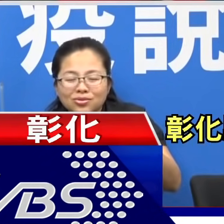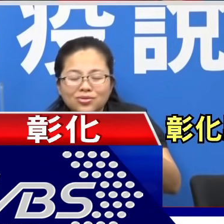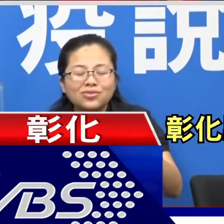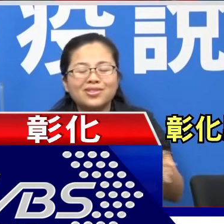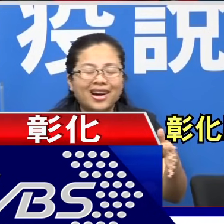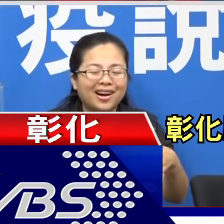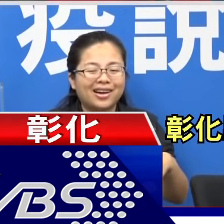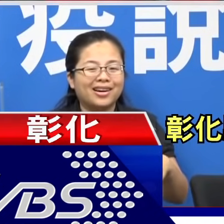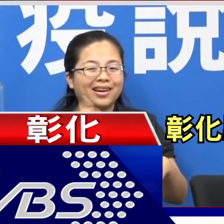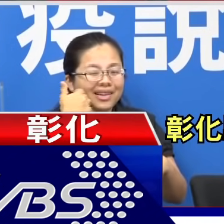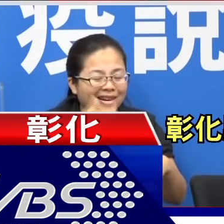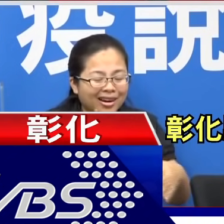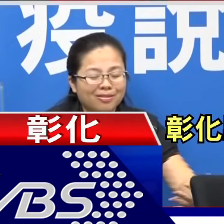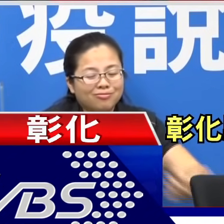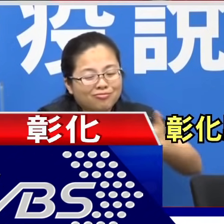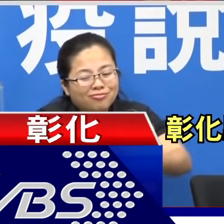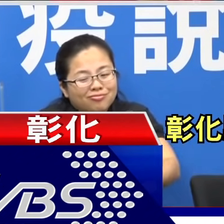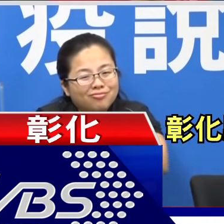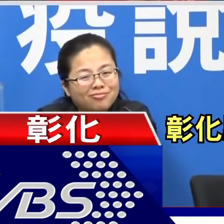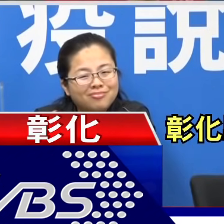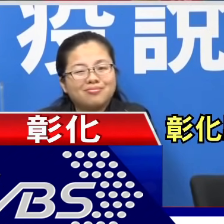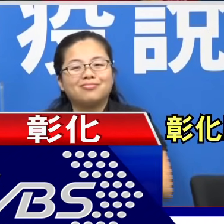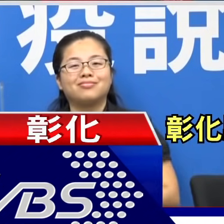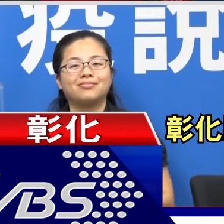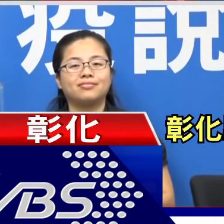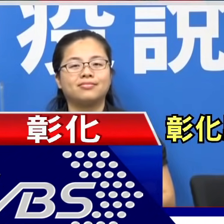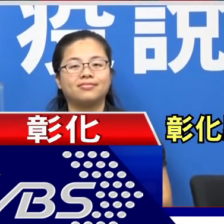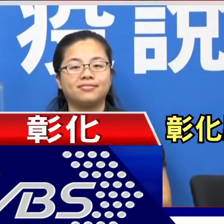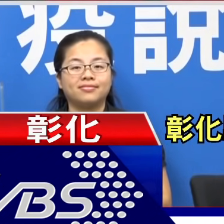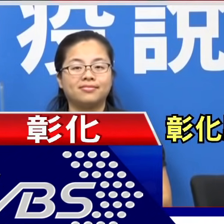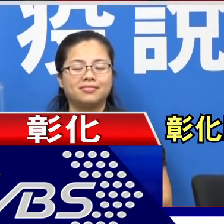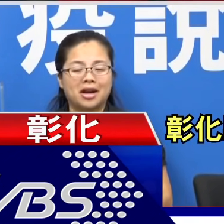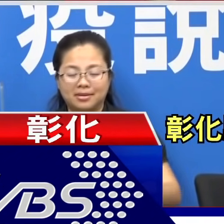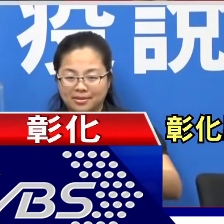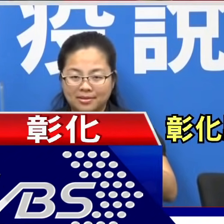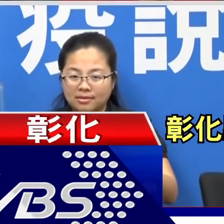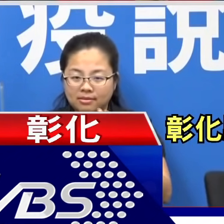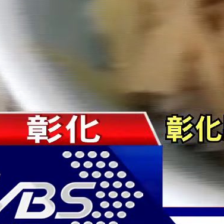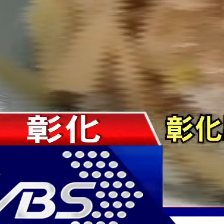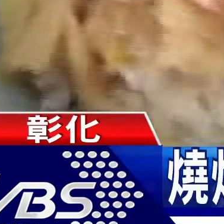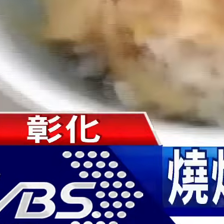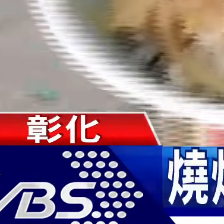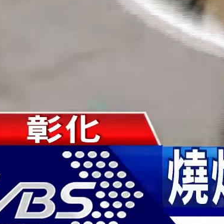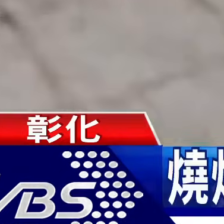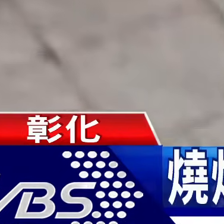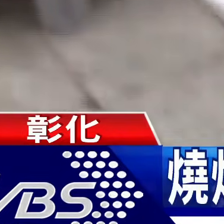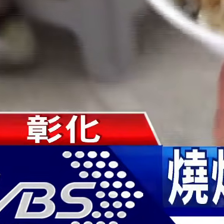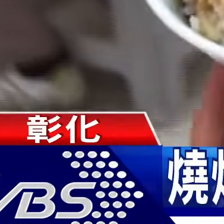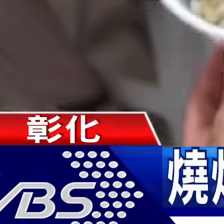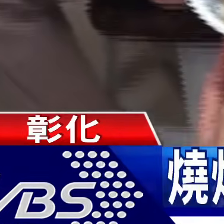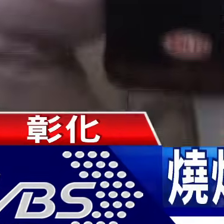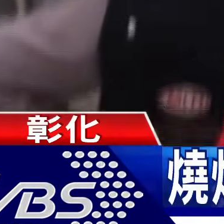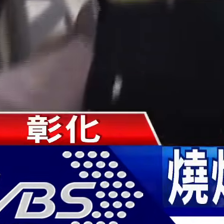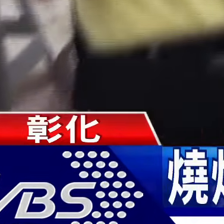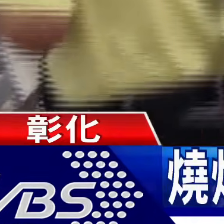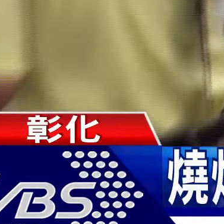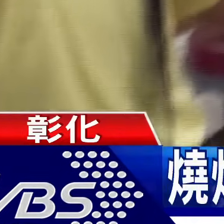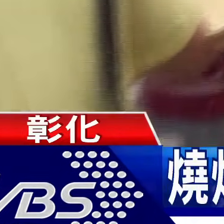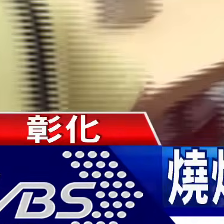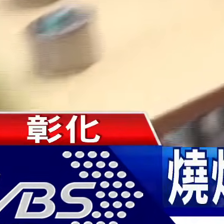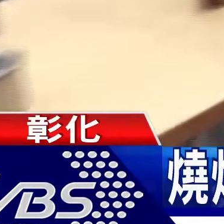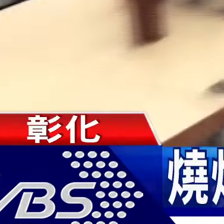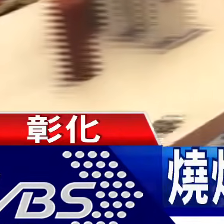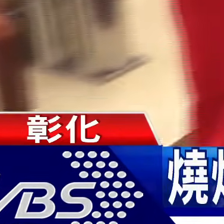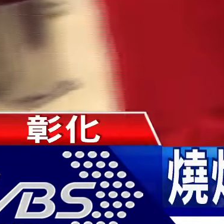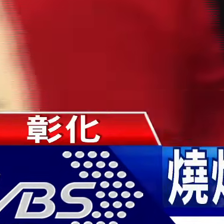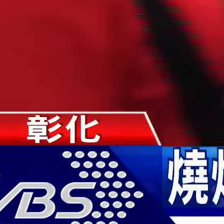抱她。哦，所以在这样一个全聚的条件之下，他后来确诊了。 别人的孩子真的不要乱抱，因为大